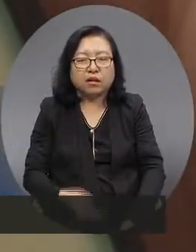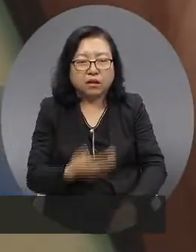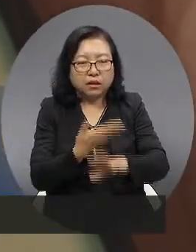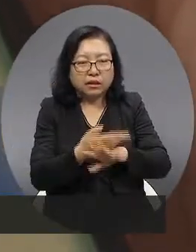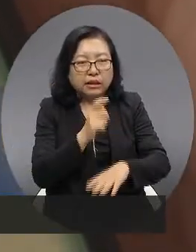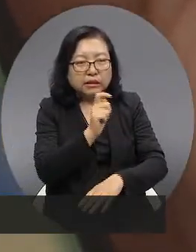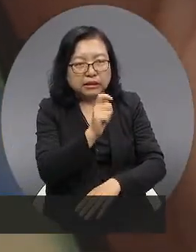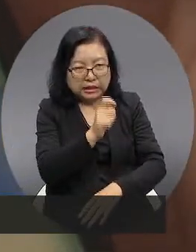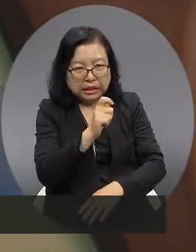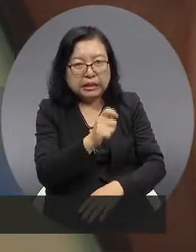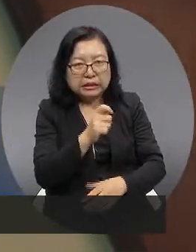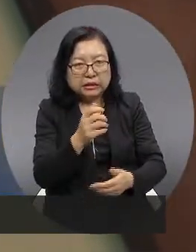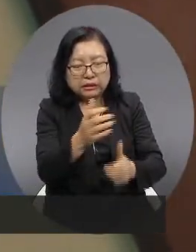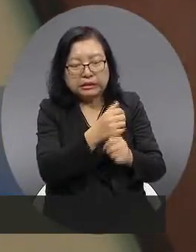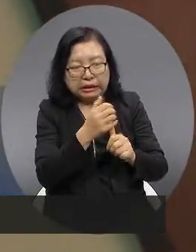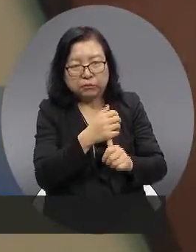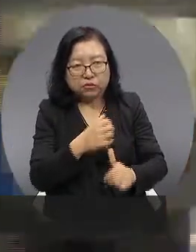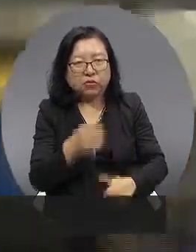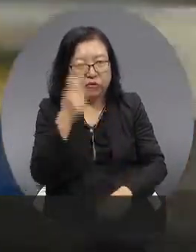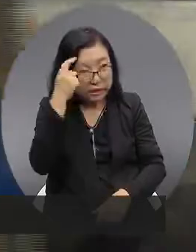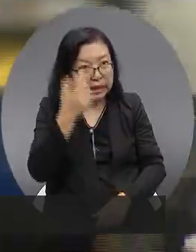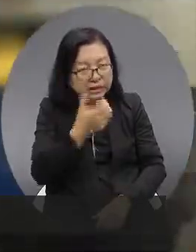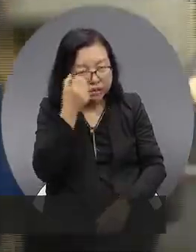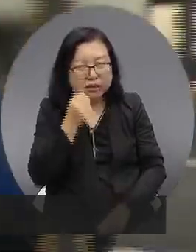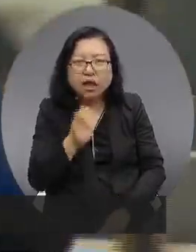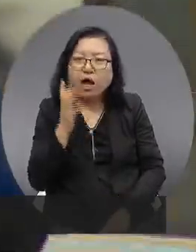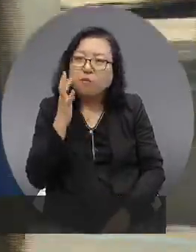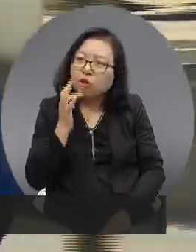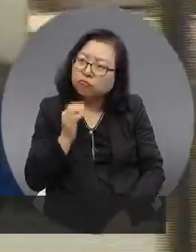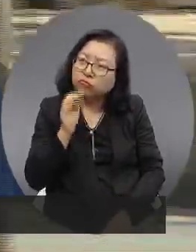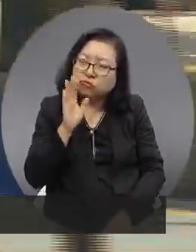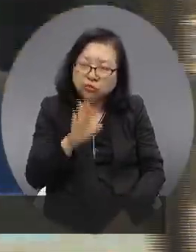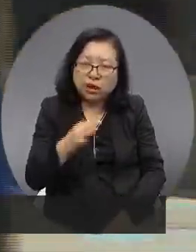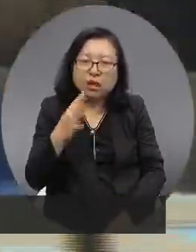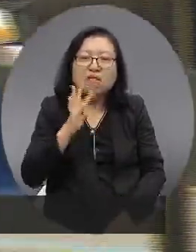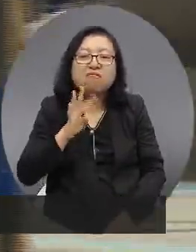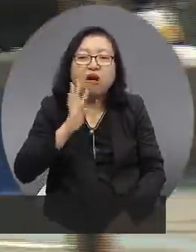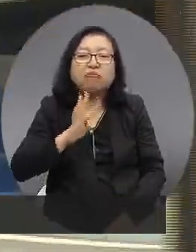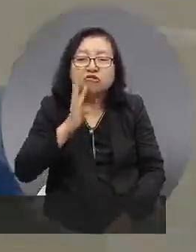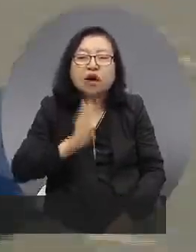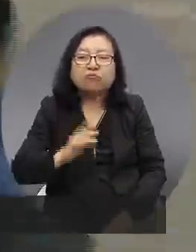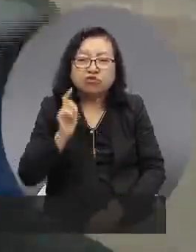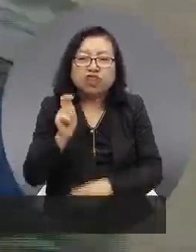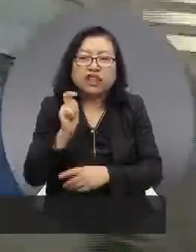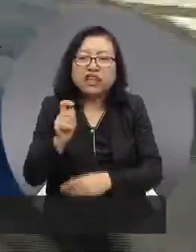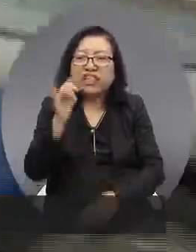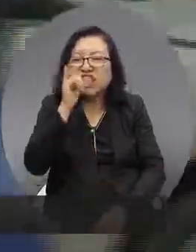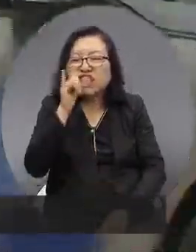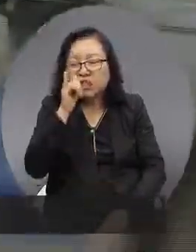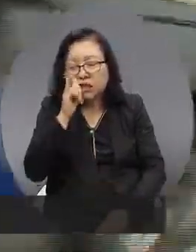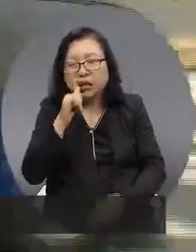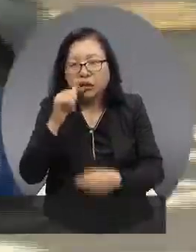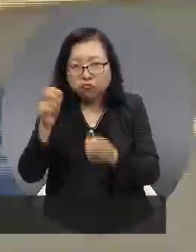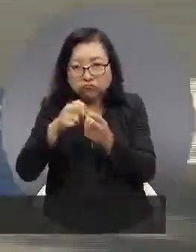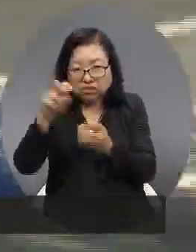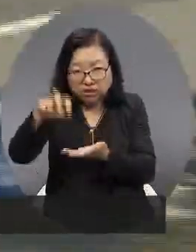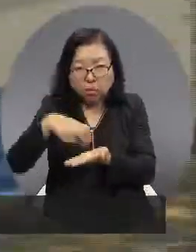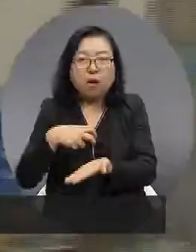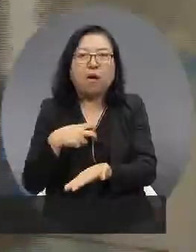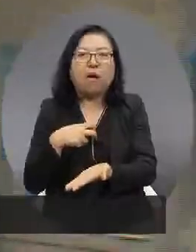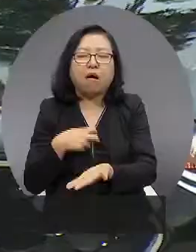그냥 지나가는 택시를 잡으려고 했는데 한 몇 분 있다가 4분 거리에 택시가 잡혔다고 문자가 온